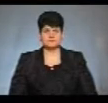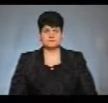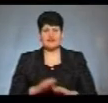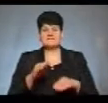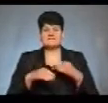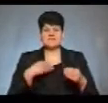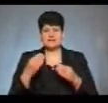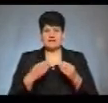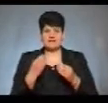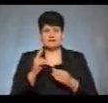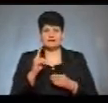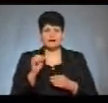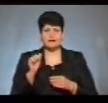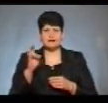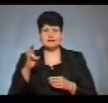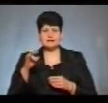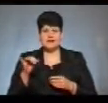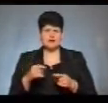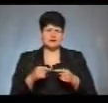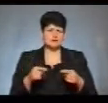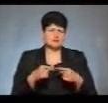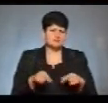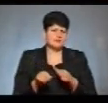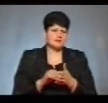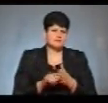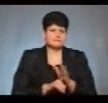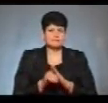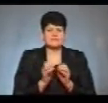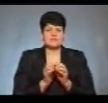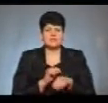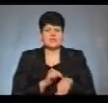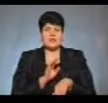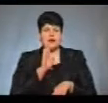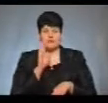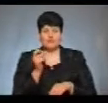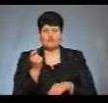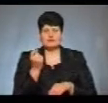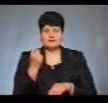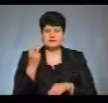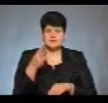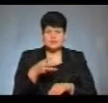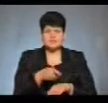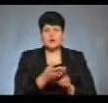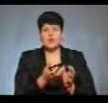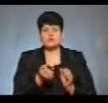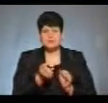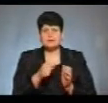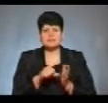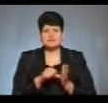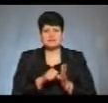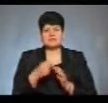Видавати канцелярське приладдя та організаційні матеріали розпочали о 10-й ранку. На 11.30 їх отримали